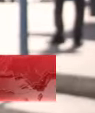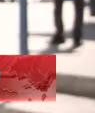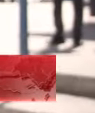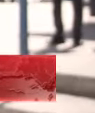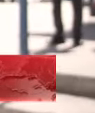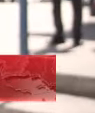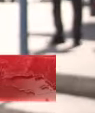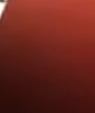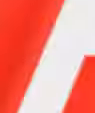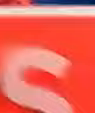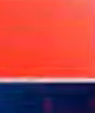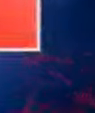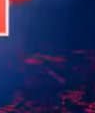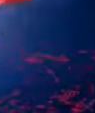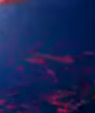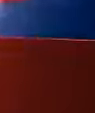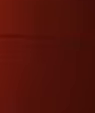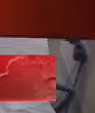Базарбай біліп көрдім.